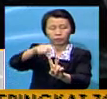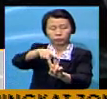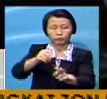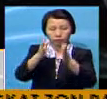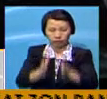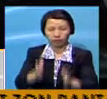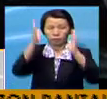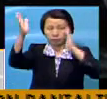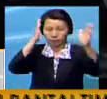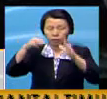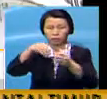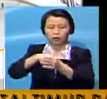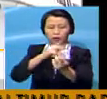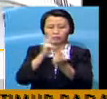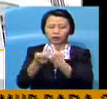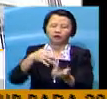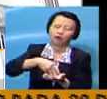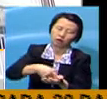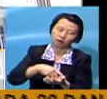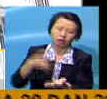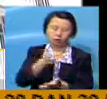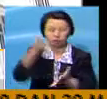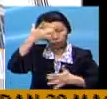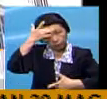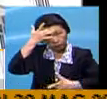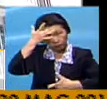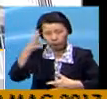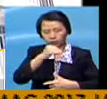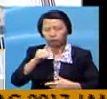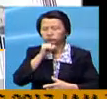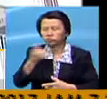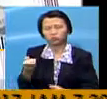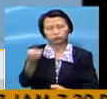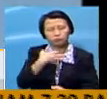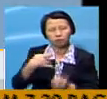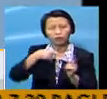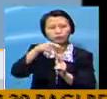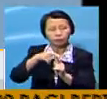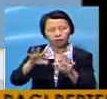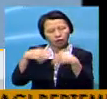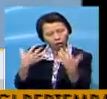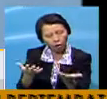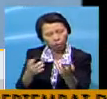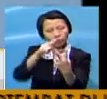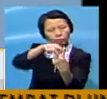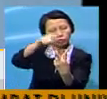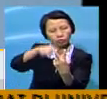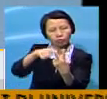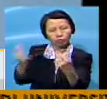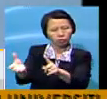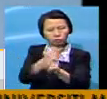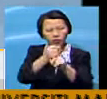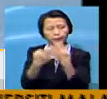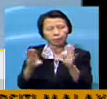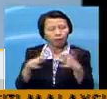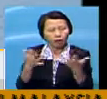Malaysia itu dalam keadaan lemah dan sakit namun tidak dinyatakan bila dan bagaimana kedua-dua mangsa culik itu